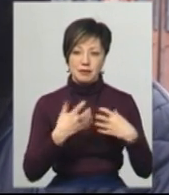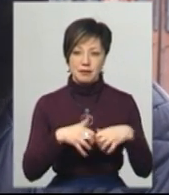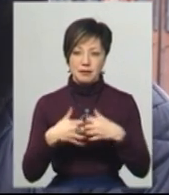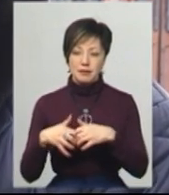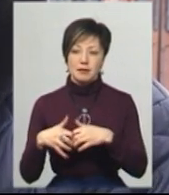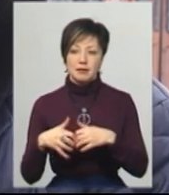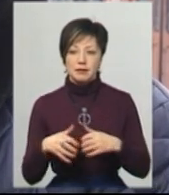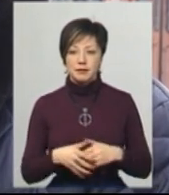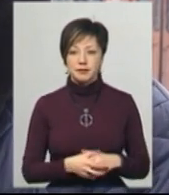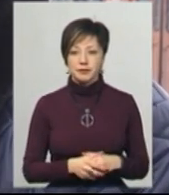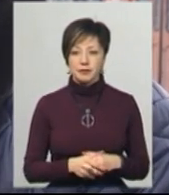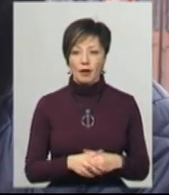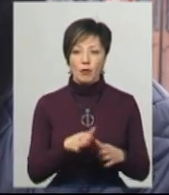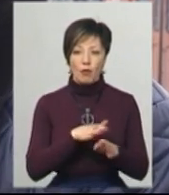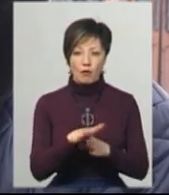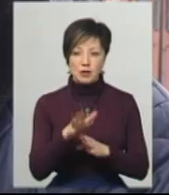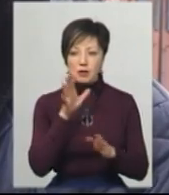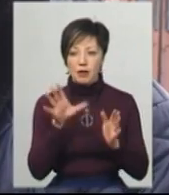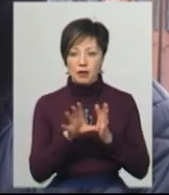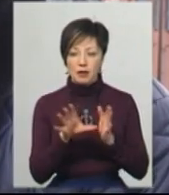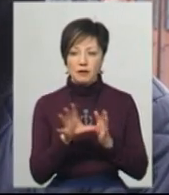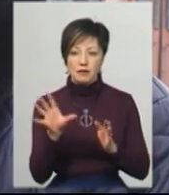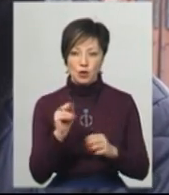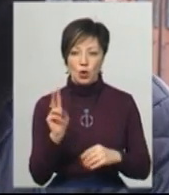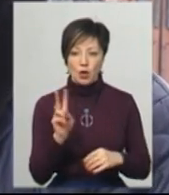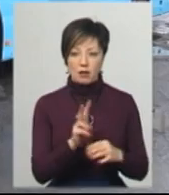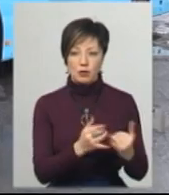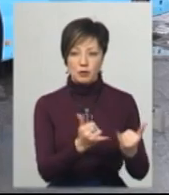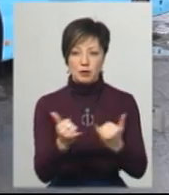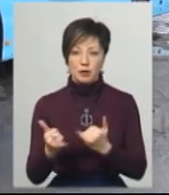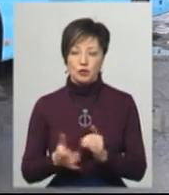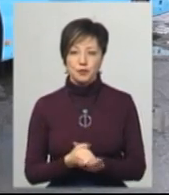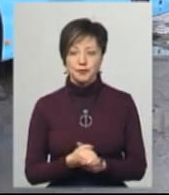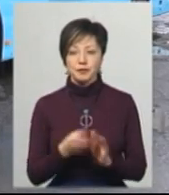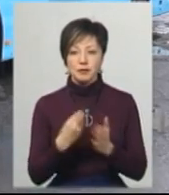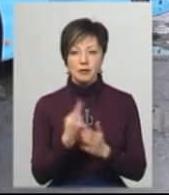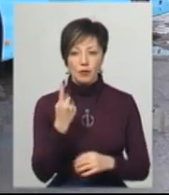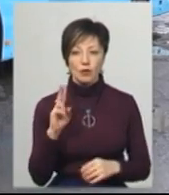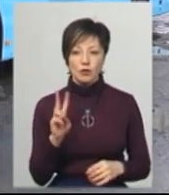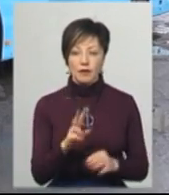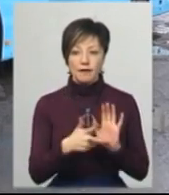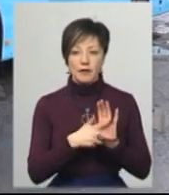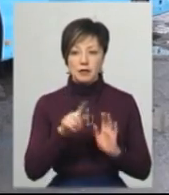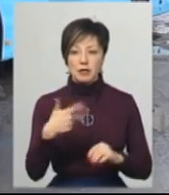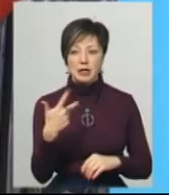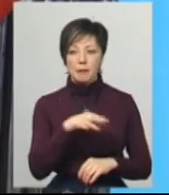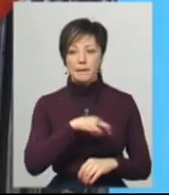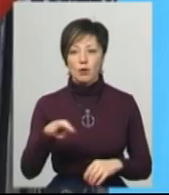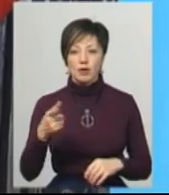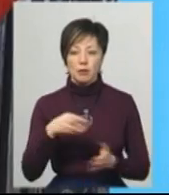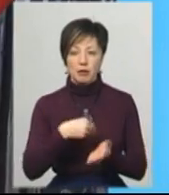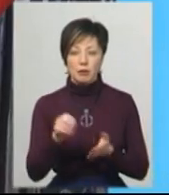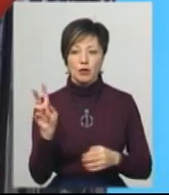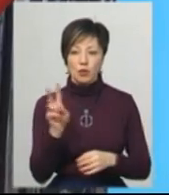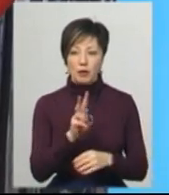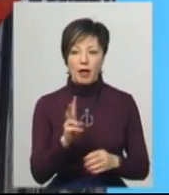і гідропідсилювач, повністю батарея всі функції тролейбуса забезпечує. Вартість одного тролейбуса – 8,3 мільйони гривень. Придбали